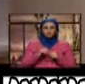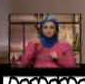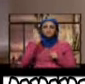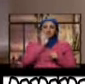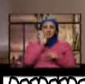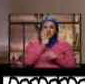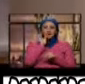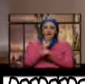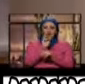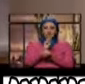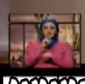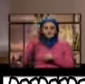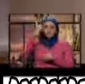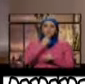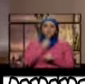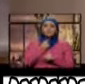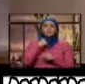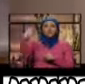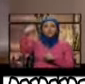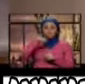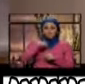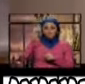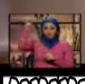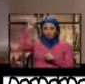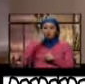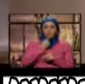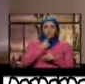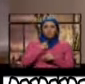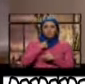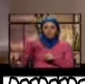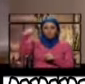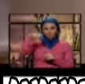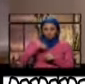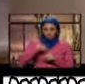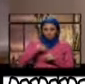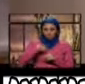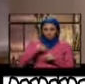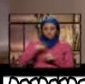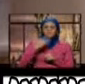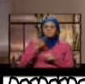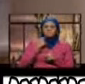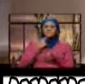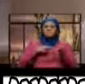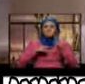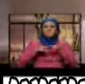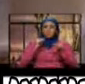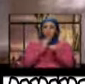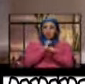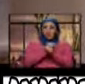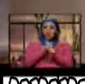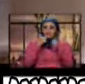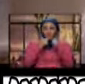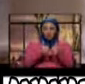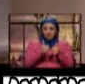يقول لك ان ربنا لما يحب عبد يشيل ويحمل بعيدا عنه اعماله الصالح، كل ما يعمل عمل ربنا